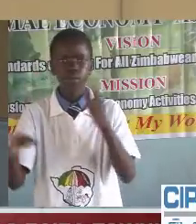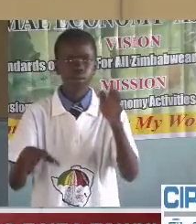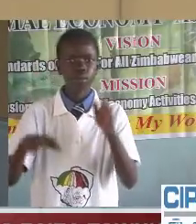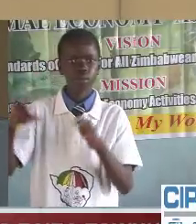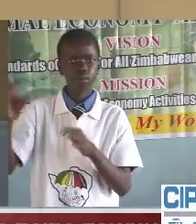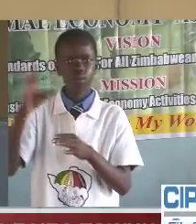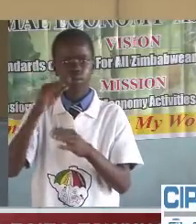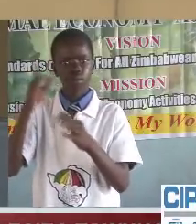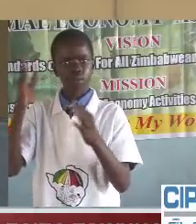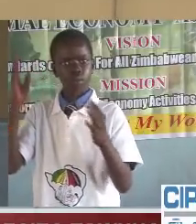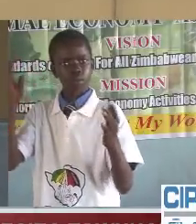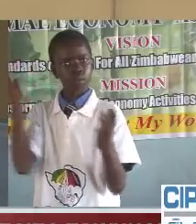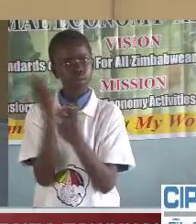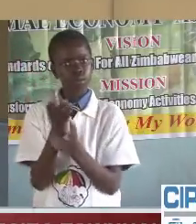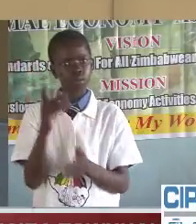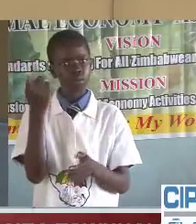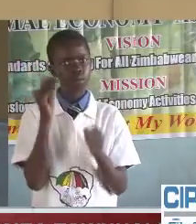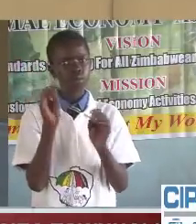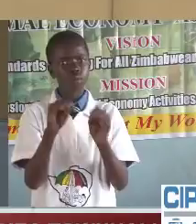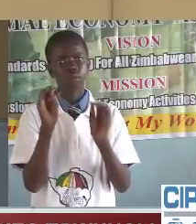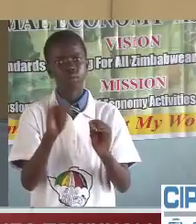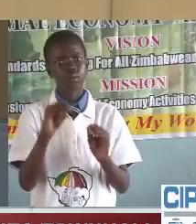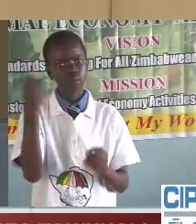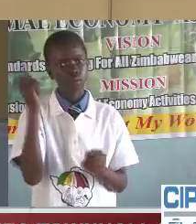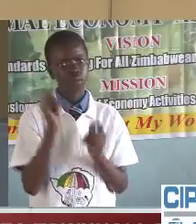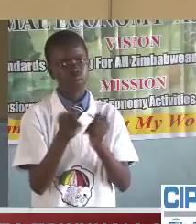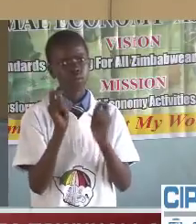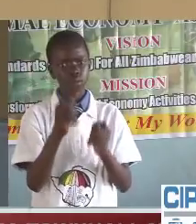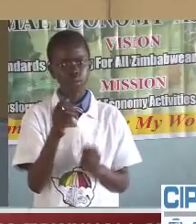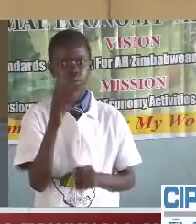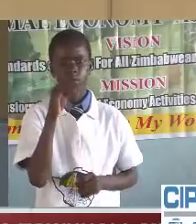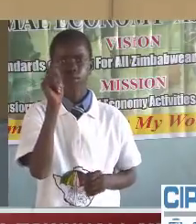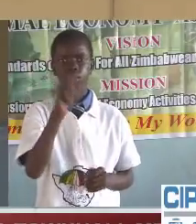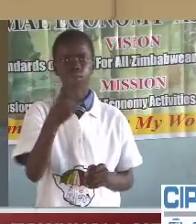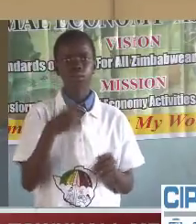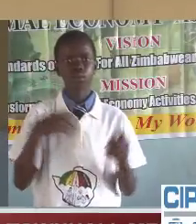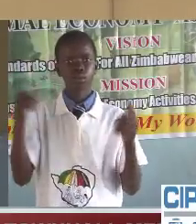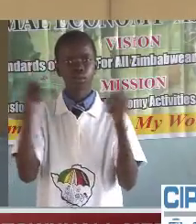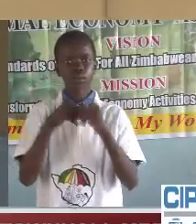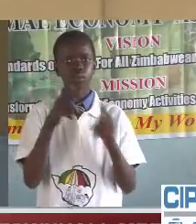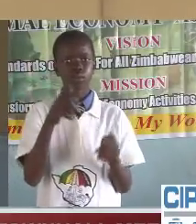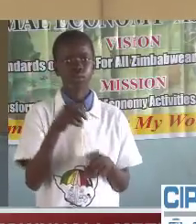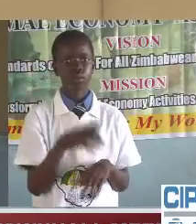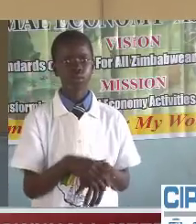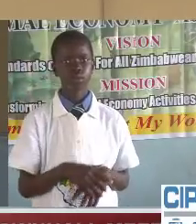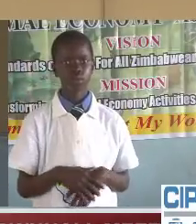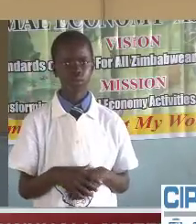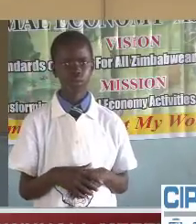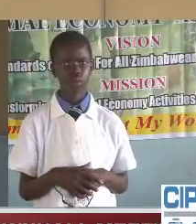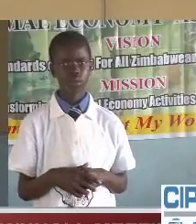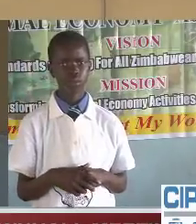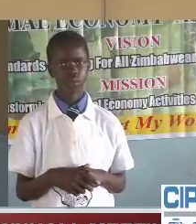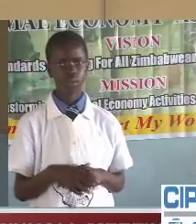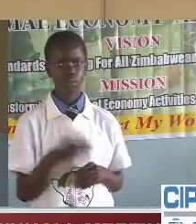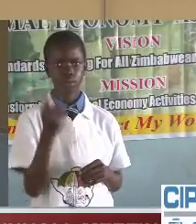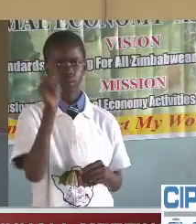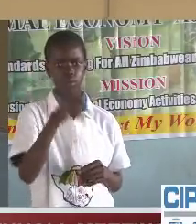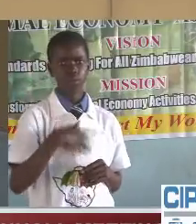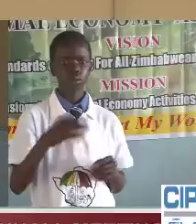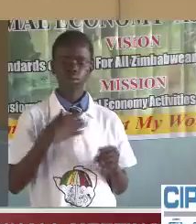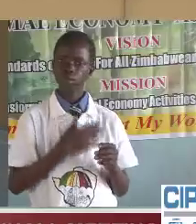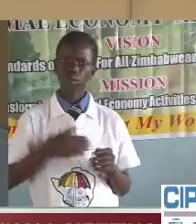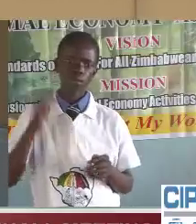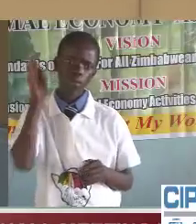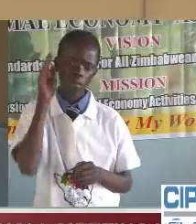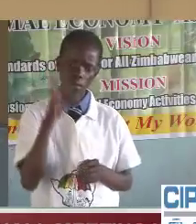Uye ndakadzidzisa, ukangokuti ndakadzidzisa, ninawo kuti vote for you. Because you don't need your how kudzidza kwako ndoda ubva kuti